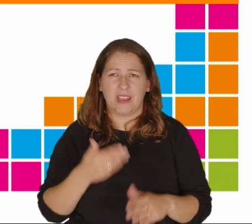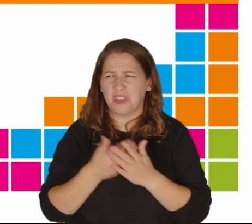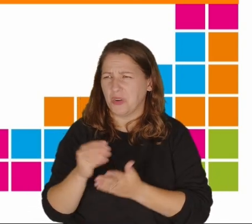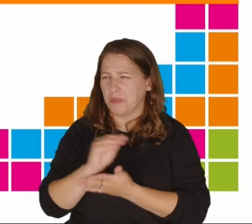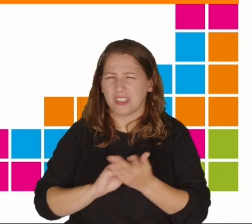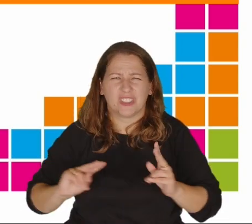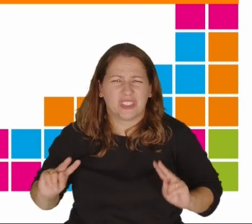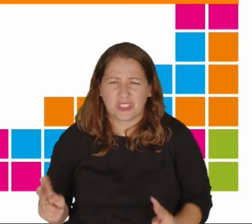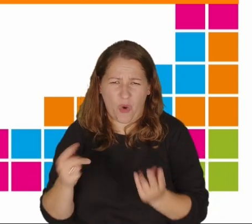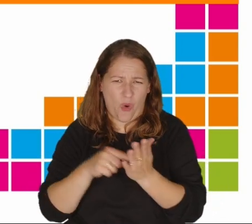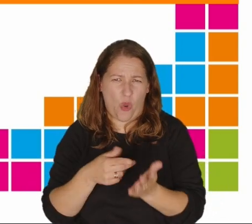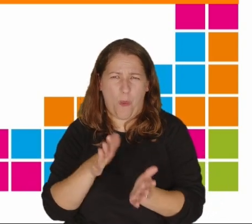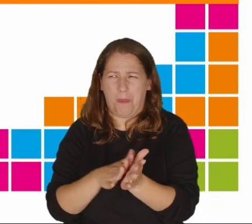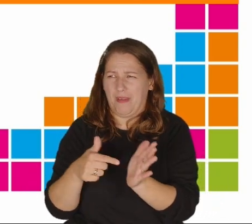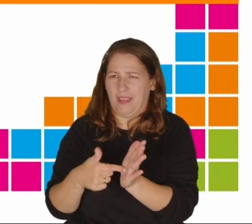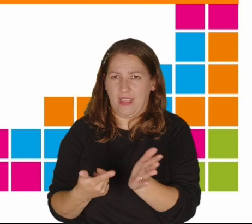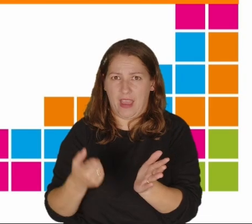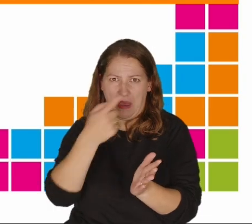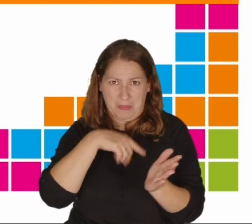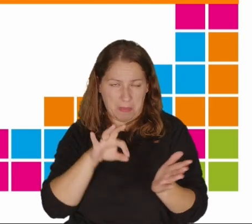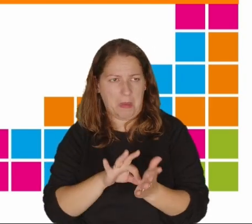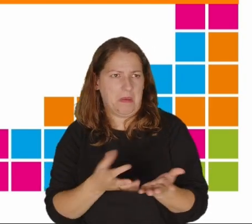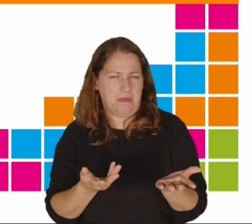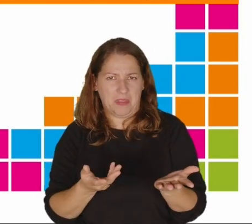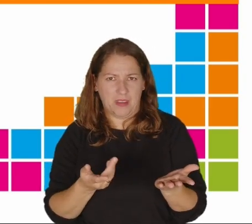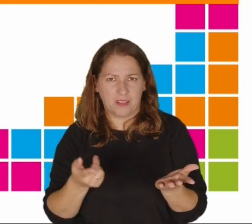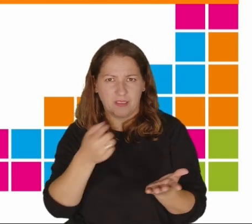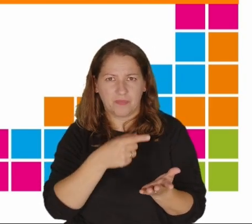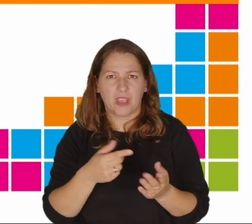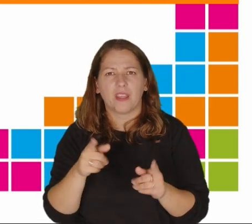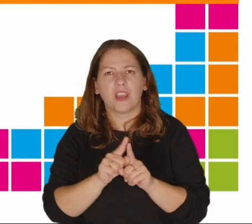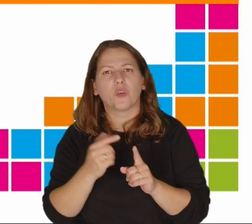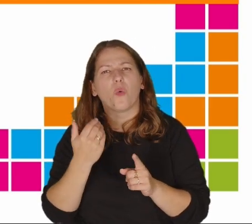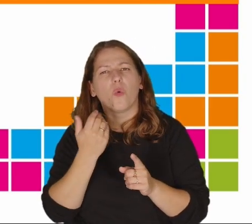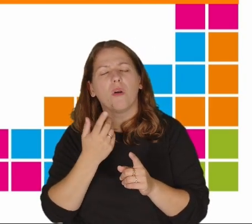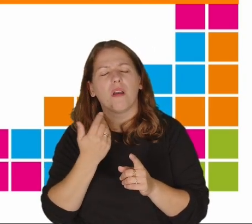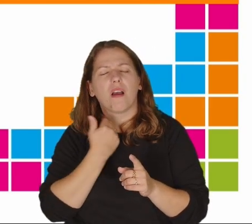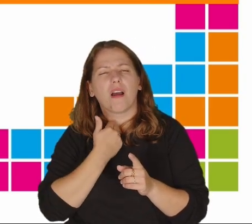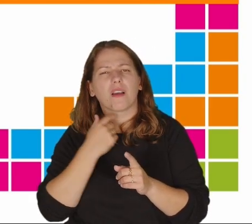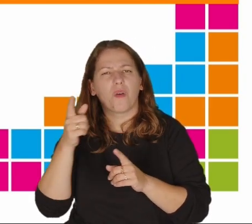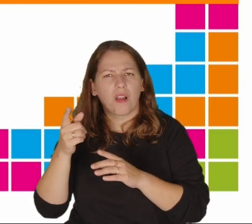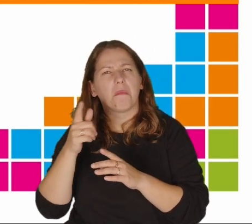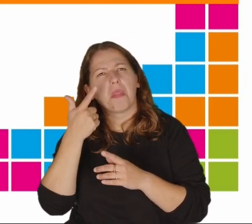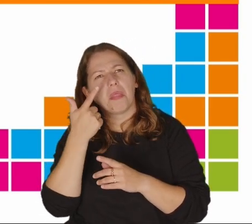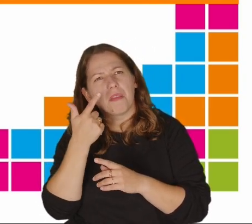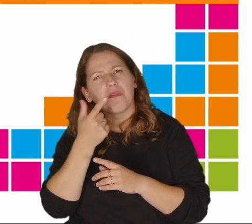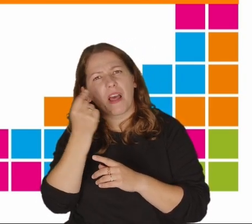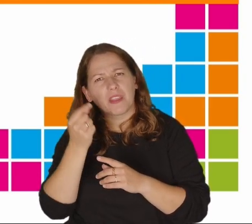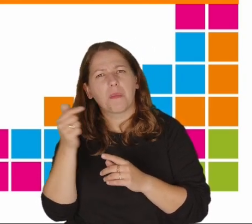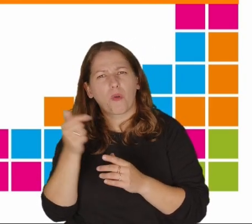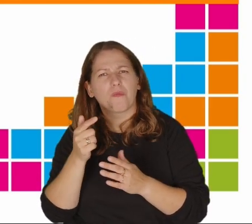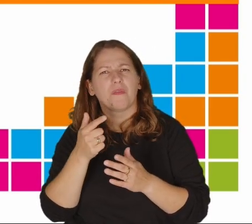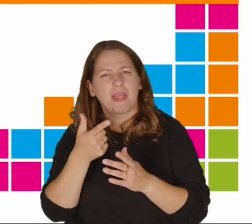piszemy? Skąd taka rekomendacja? Czy my jesteśmy tego pewni? Rekomendacja użycia alkoholu przez osoby dorosłe jest napisane, że 2 dni powinniśmy być